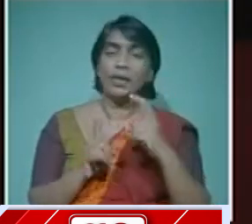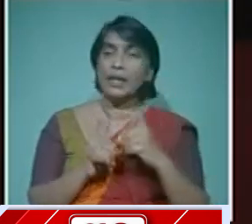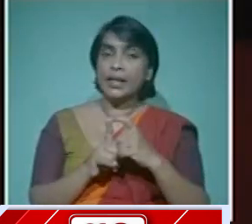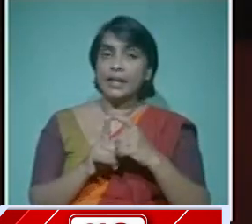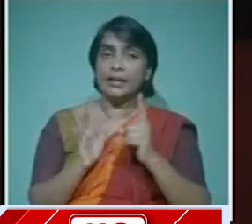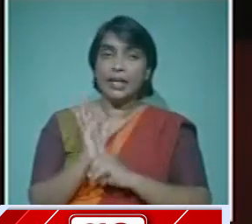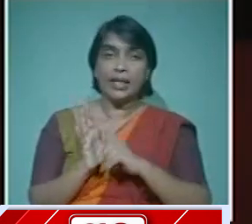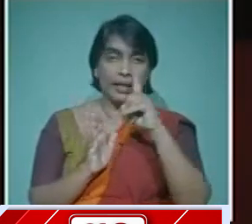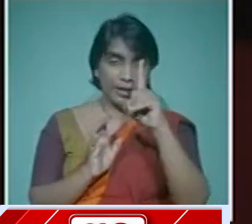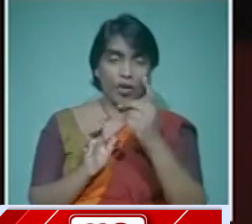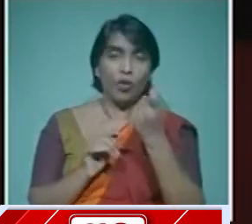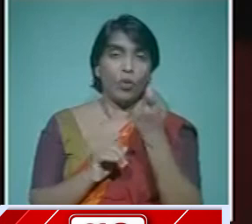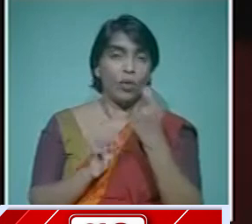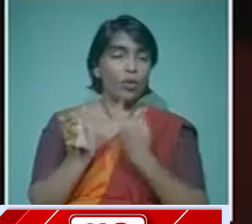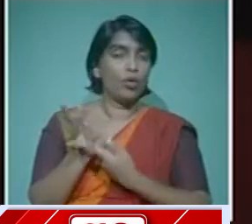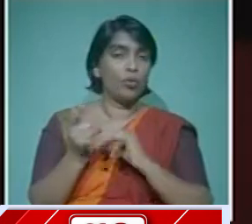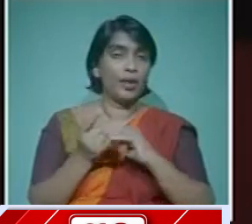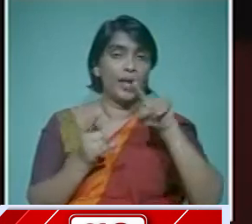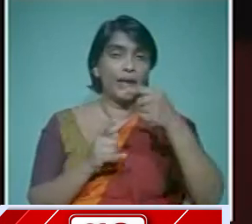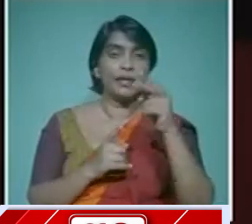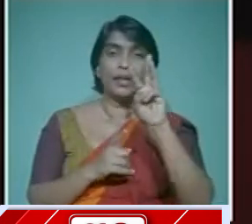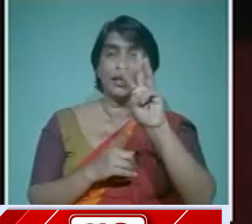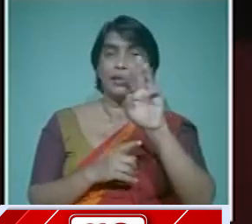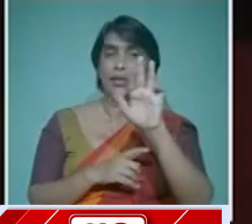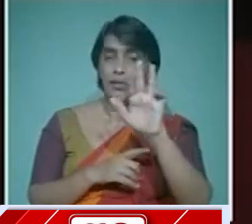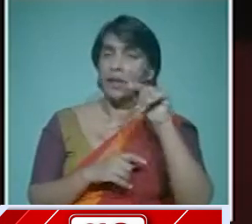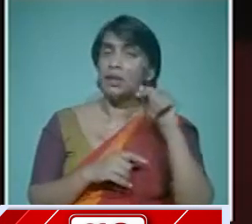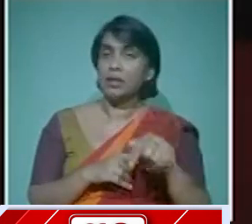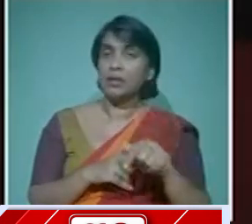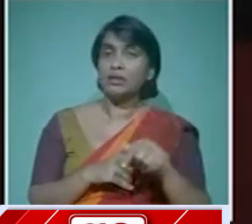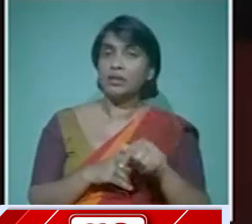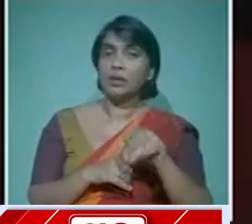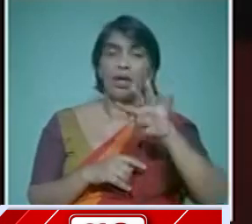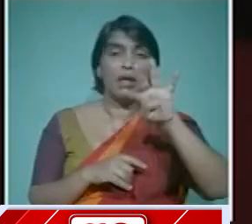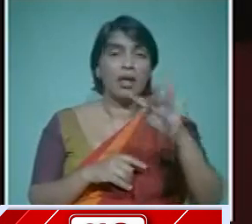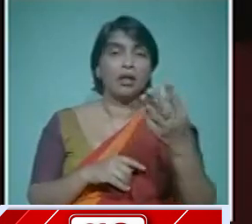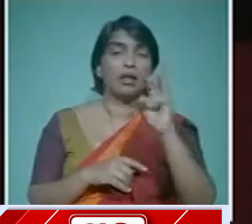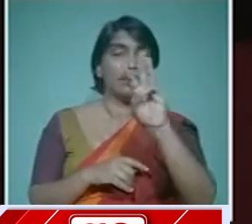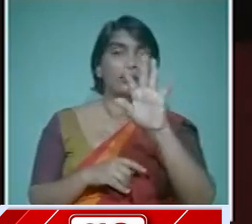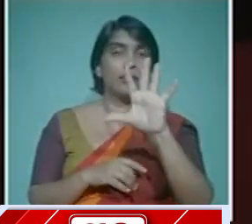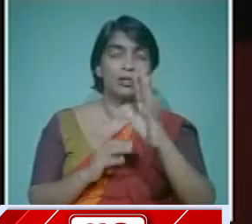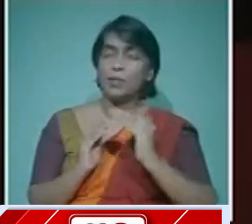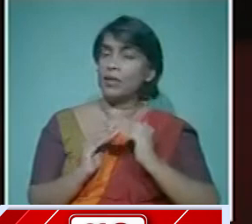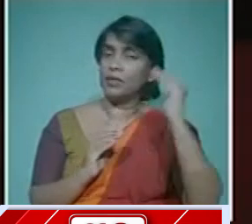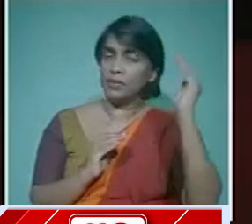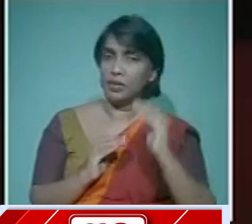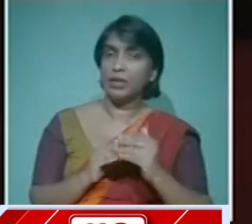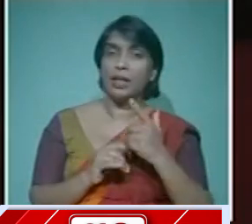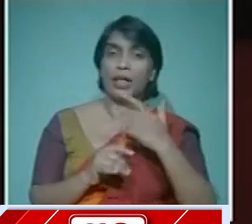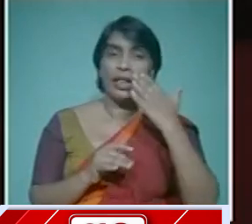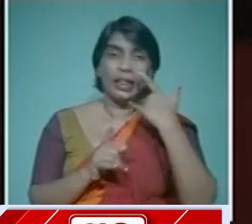ඩීසල් ලීටරයක් රුපියල් 139යි. දැන් රුපියල් 435ක් මොලා තියෙනවා.